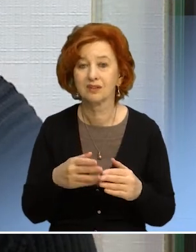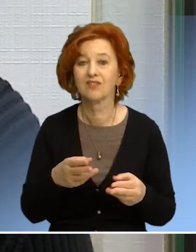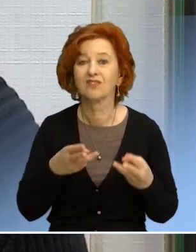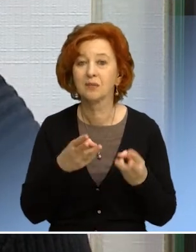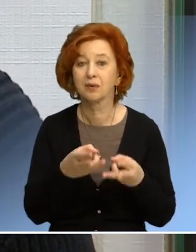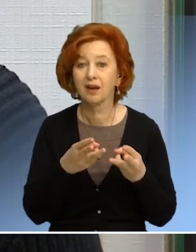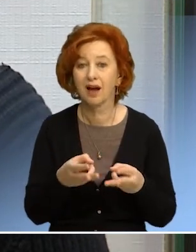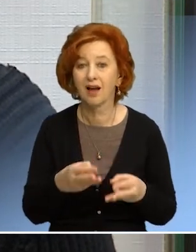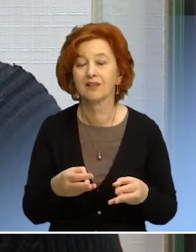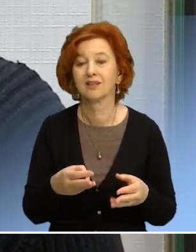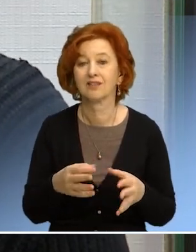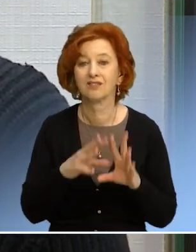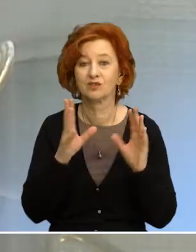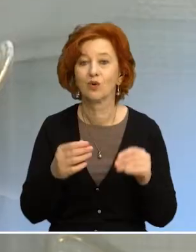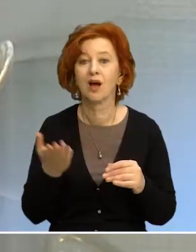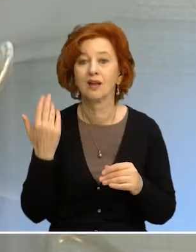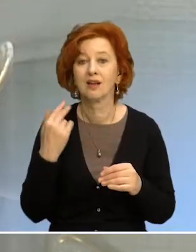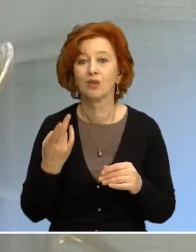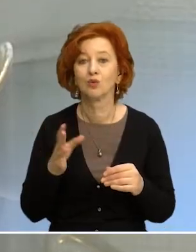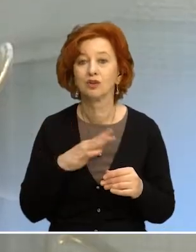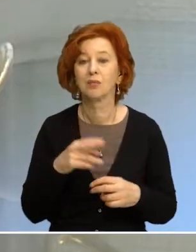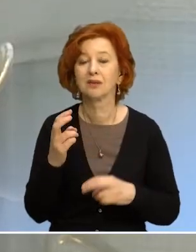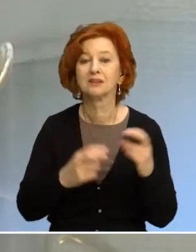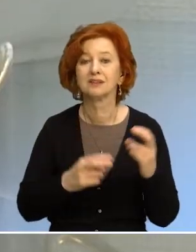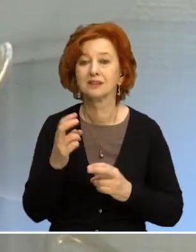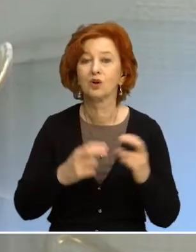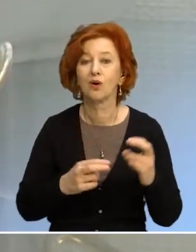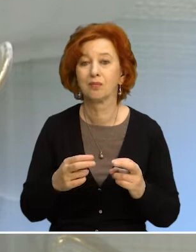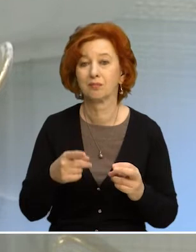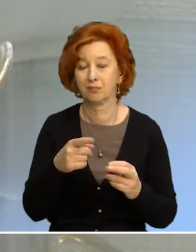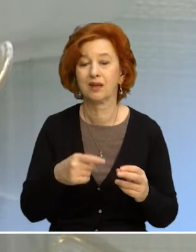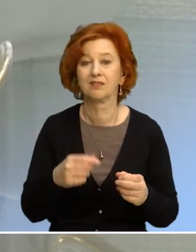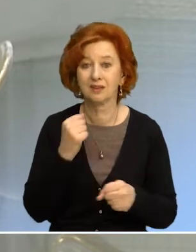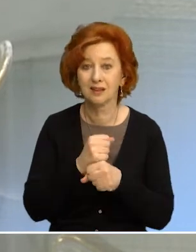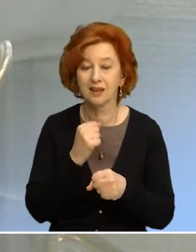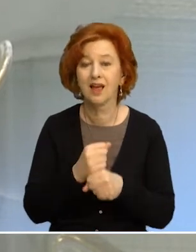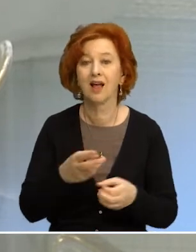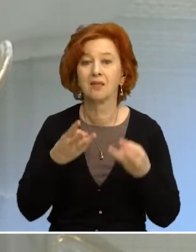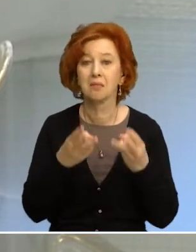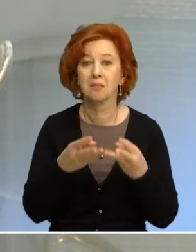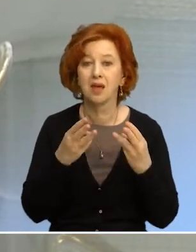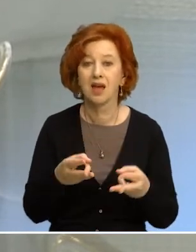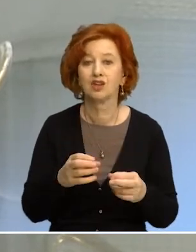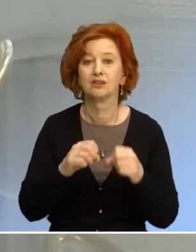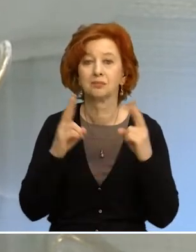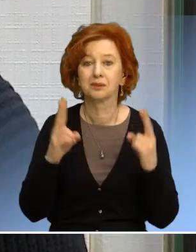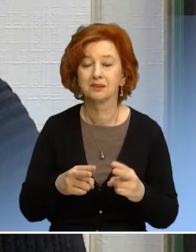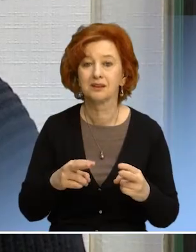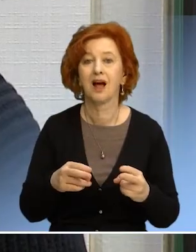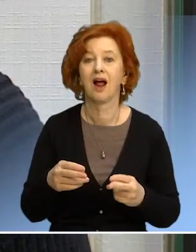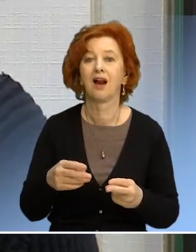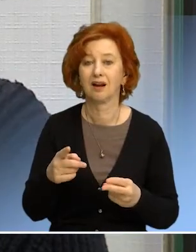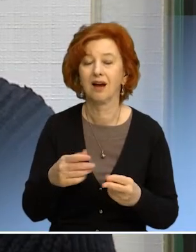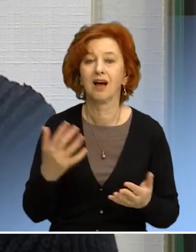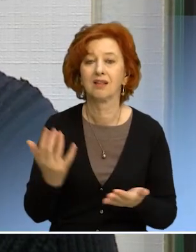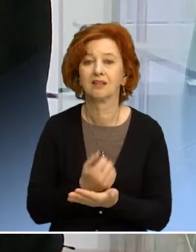начать выпекать изделия. То тогда нужно было строить печь, нужно было подготовить специально глину, потому